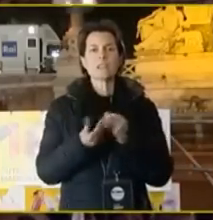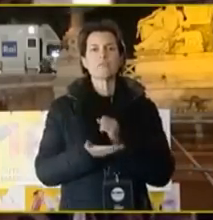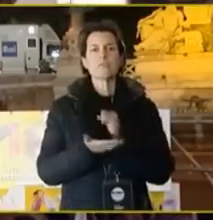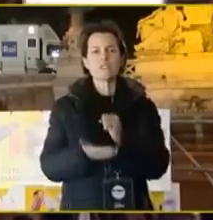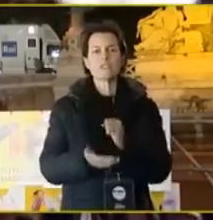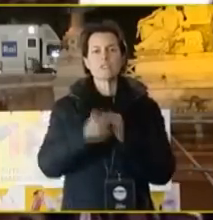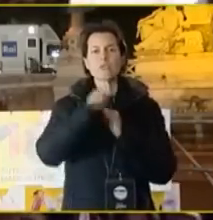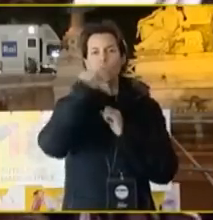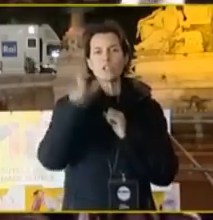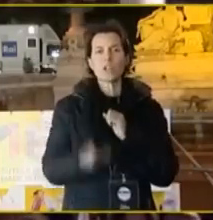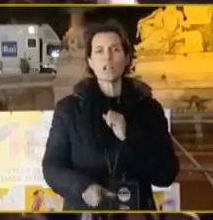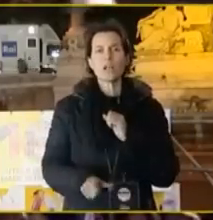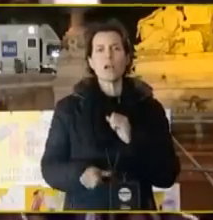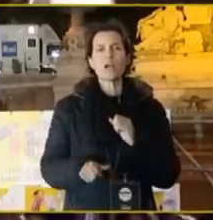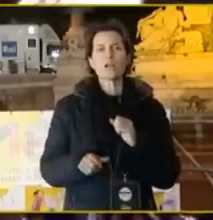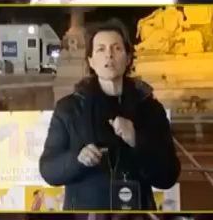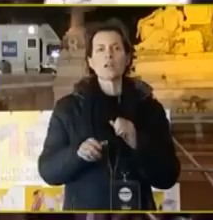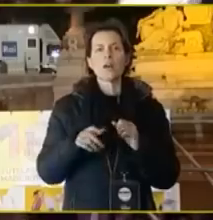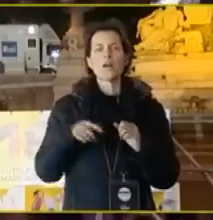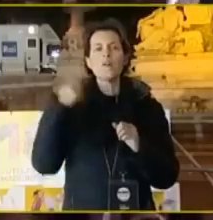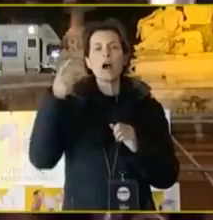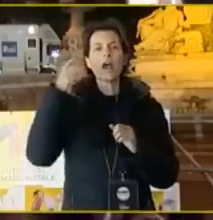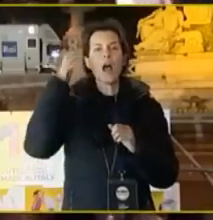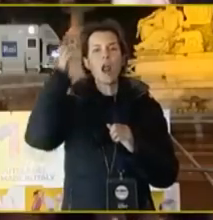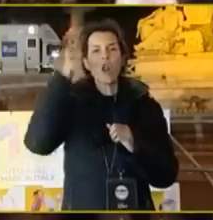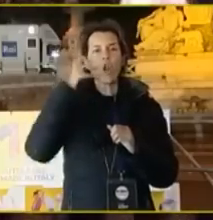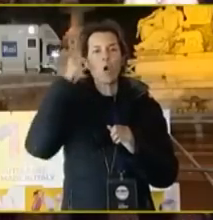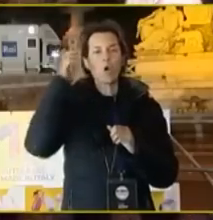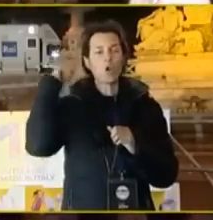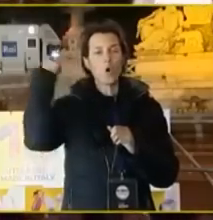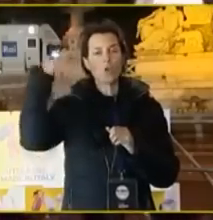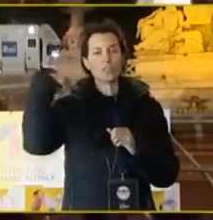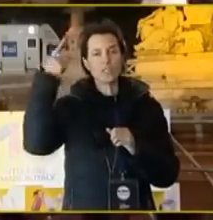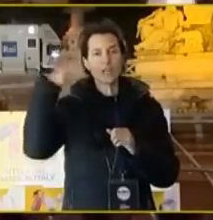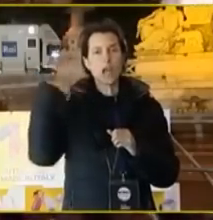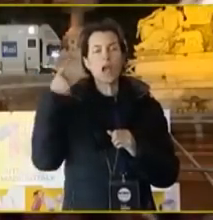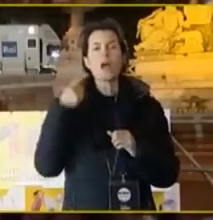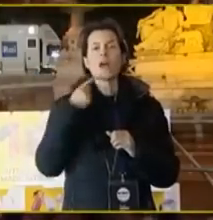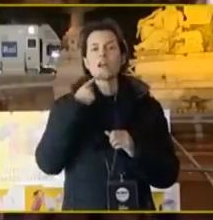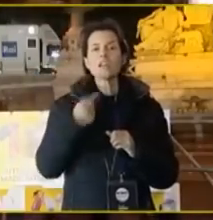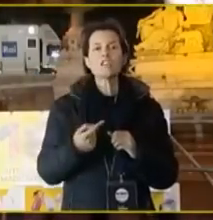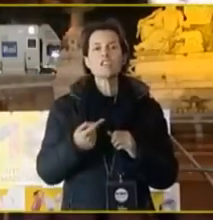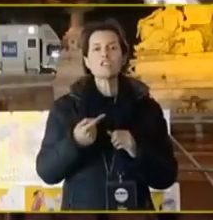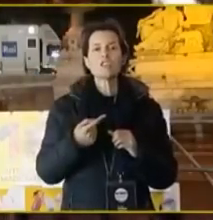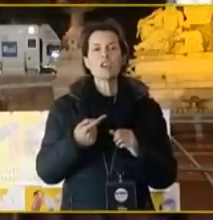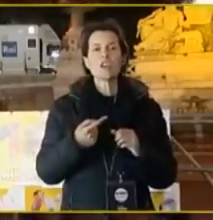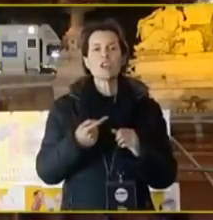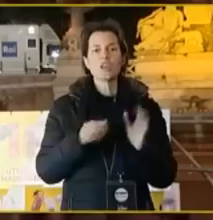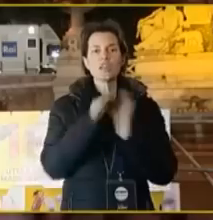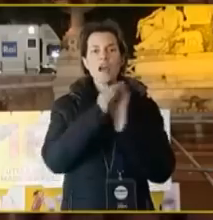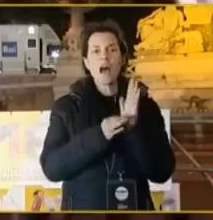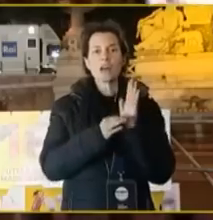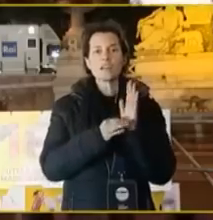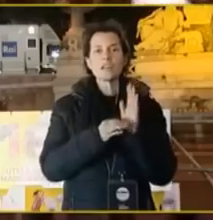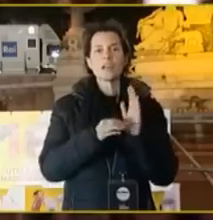dicono: ma che ripresa? Voi state andando all'1,5, siete gli ultimi in Europa dopo la Grecia, e anche se andate